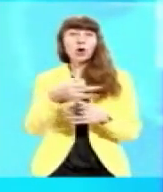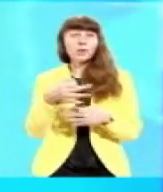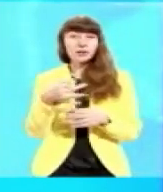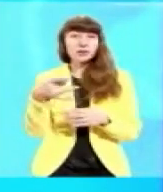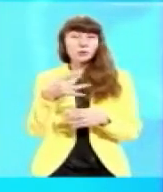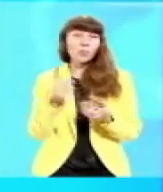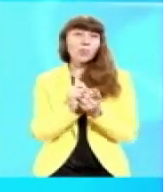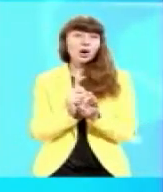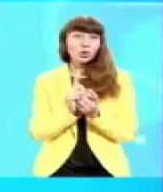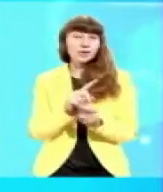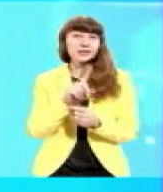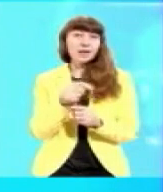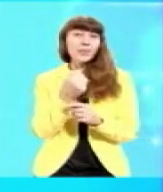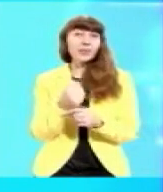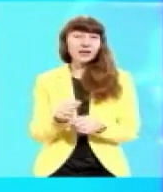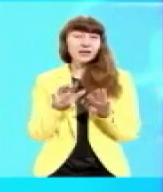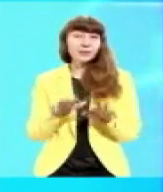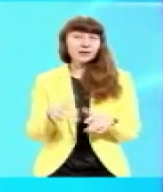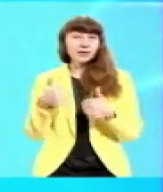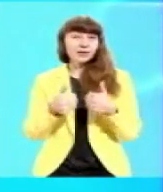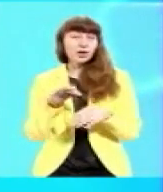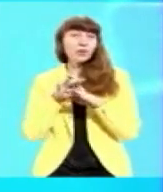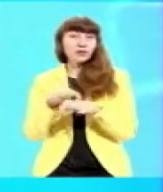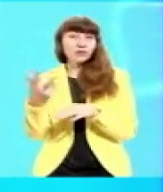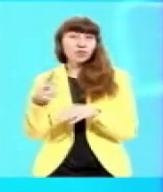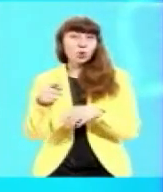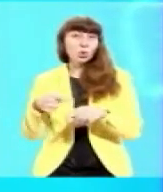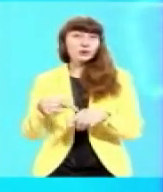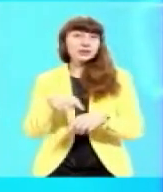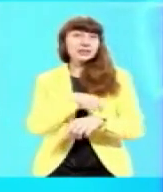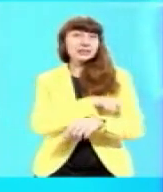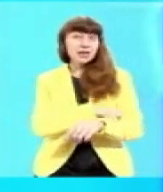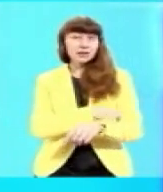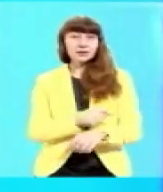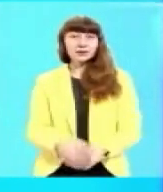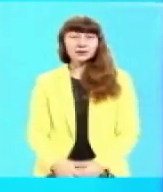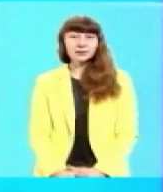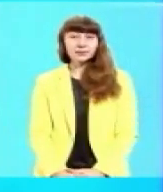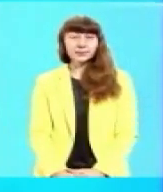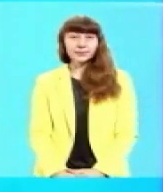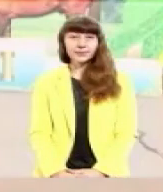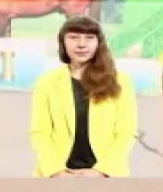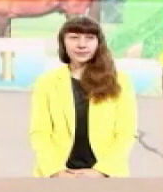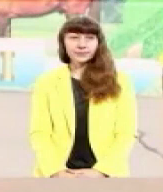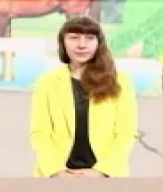за пальму первенства. Соревнования прошли в трех дистанциях. Подробности в следующем материале.